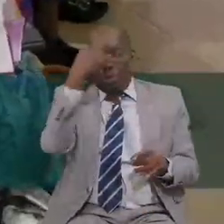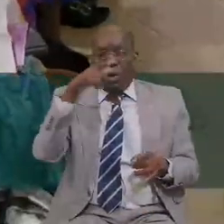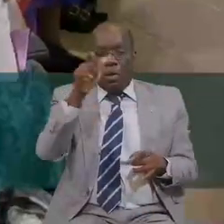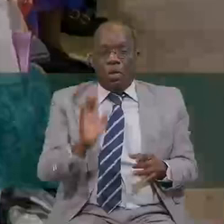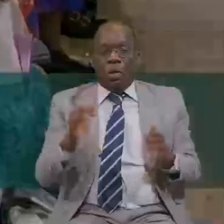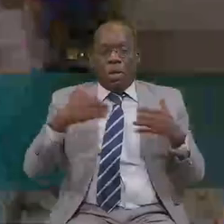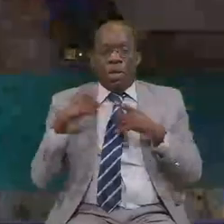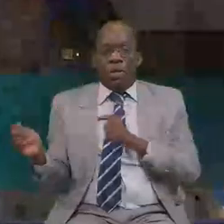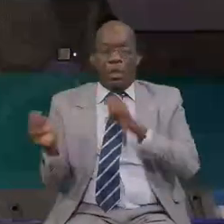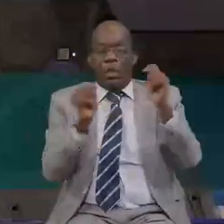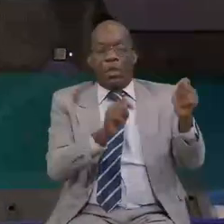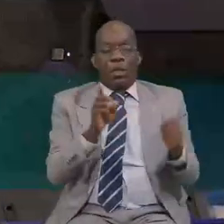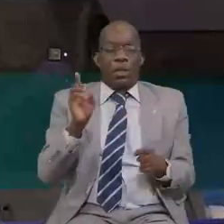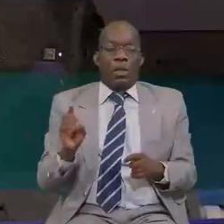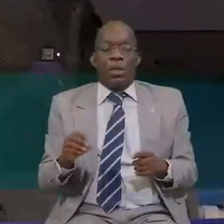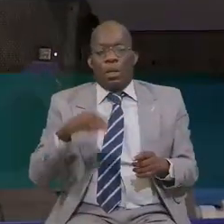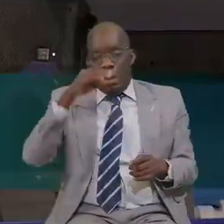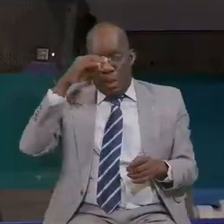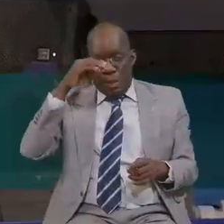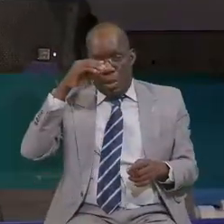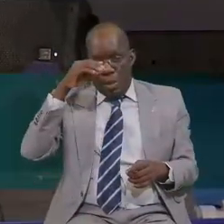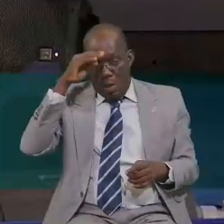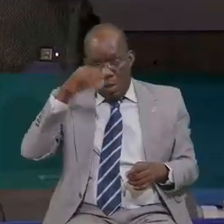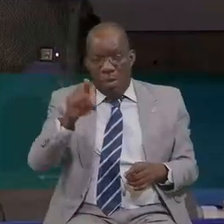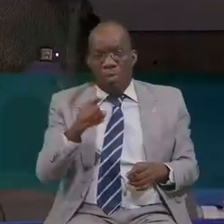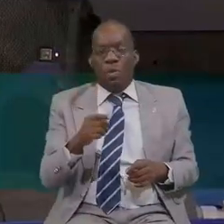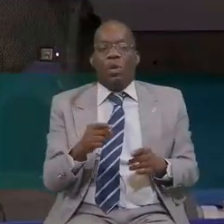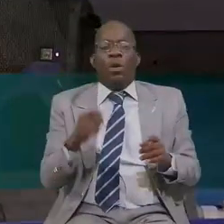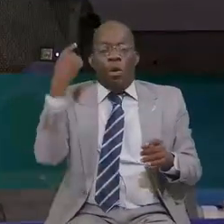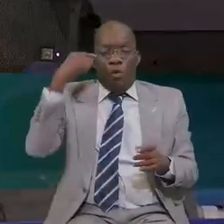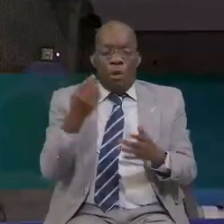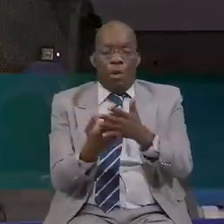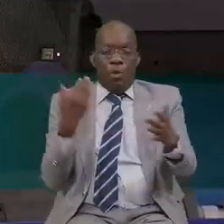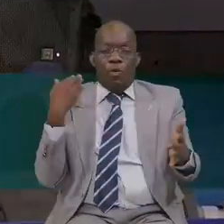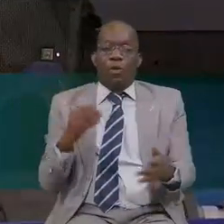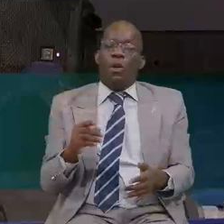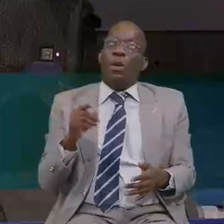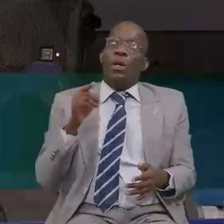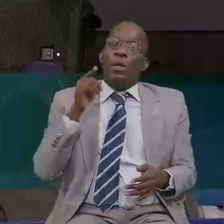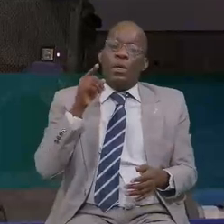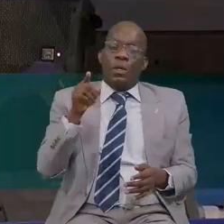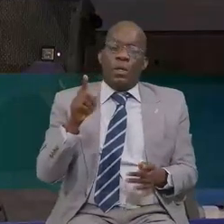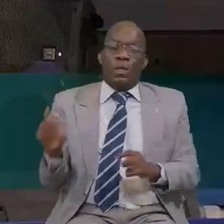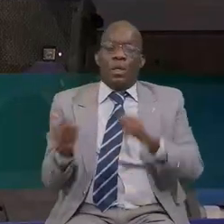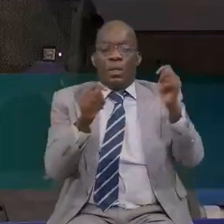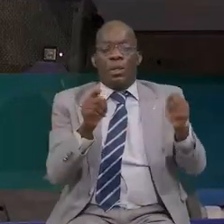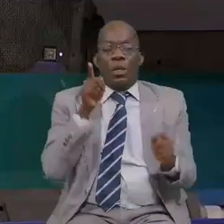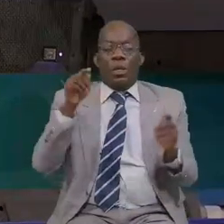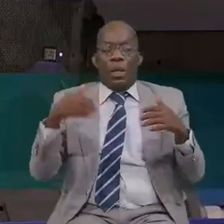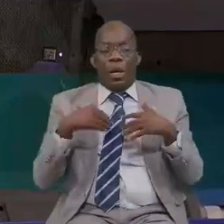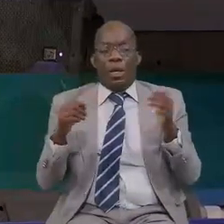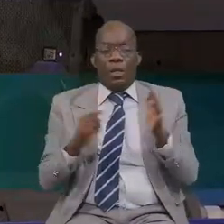enlevé. Car avant son enlèvement, il avait reçu le témoignage